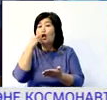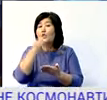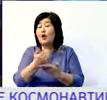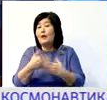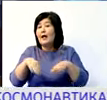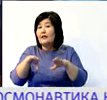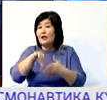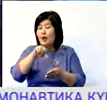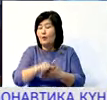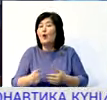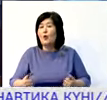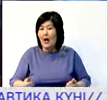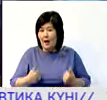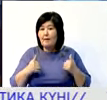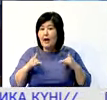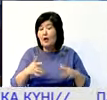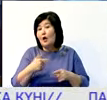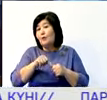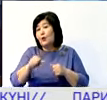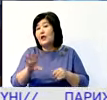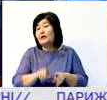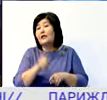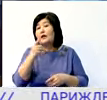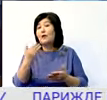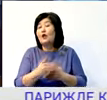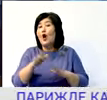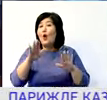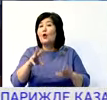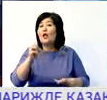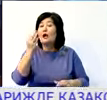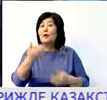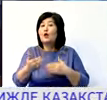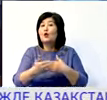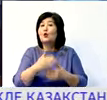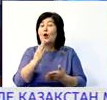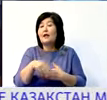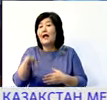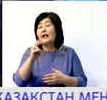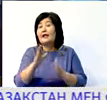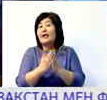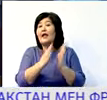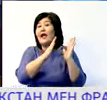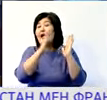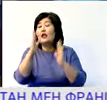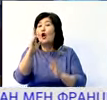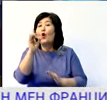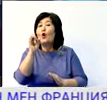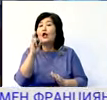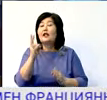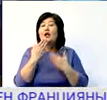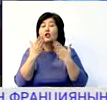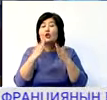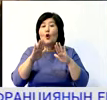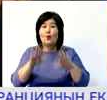алатын деңгейде болуға машықтандыру. Бұдан бөлек және бір жаңалық орталық мешітте жуық арада діни кітапхана, Құран жаттау орталығы